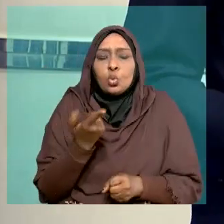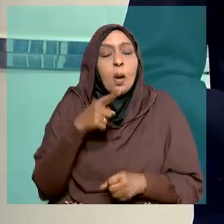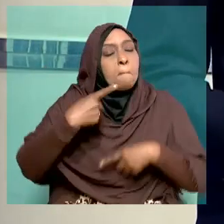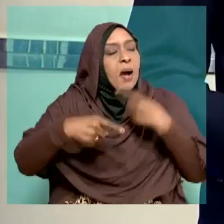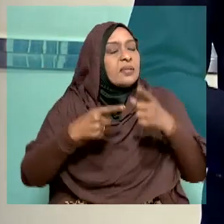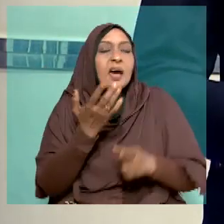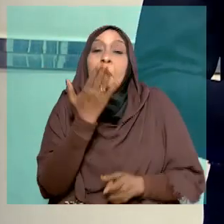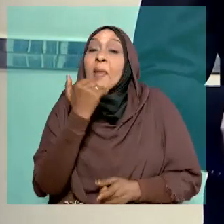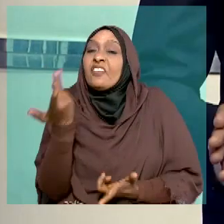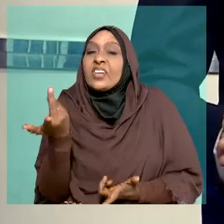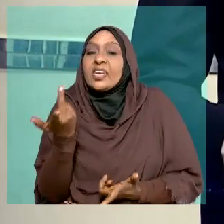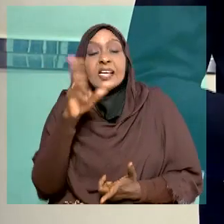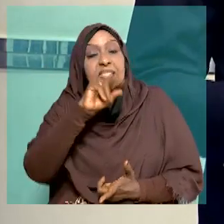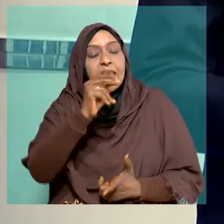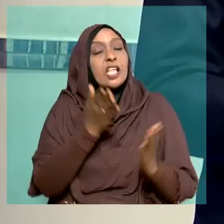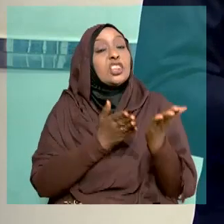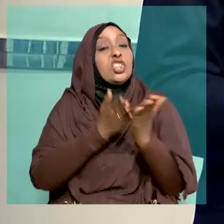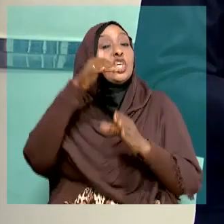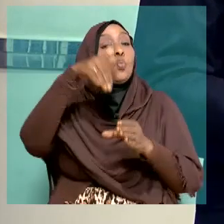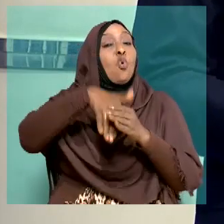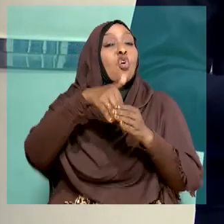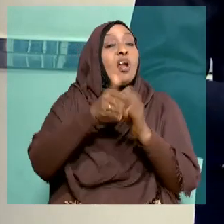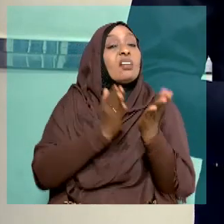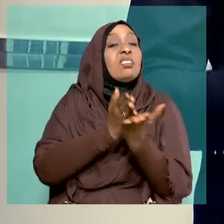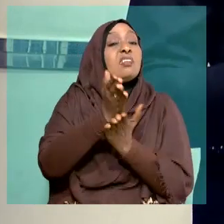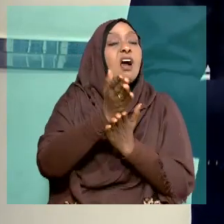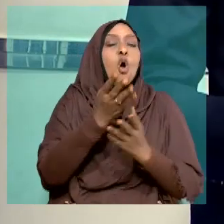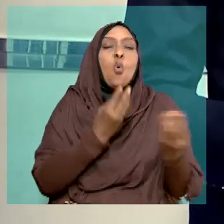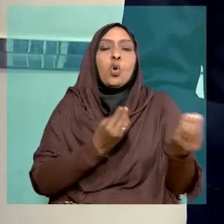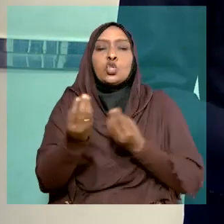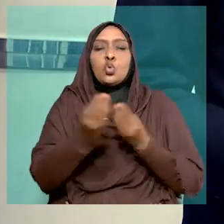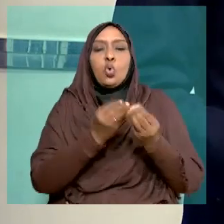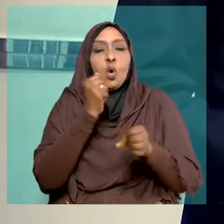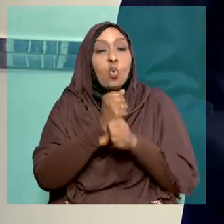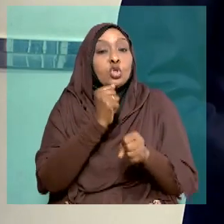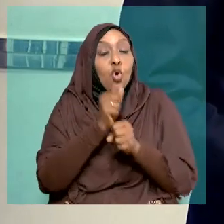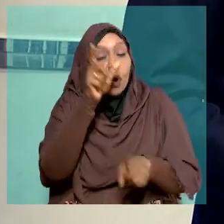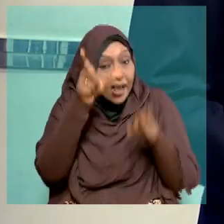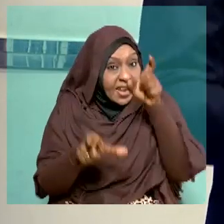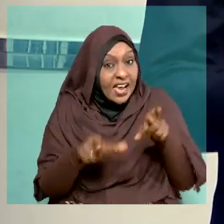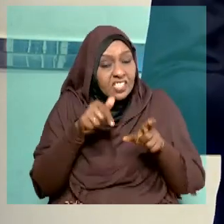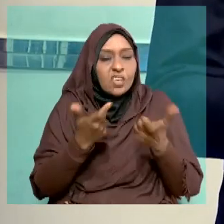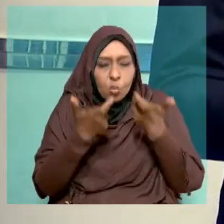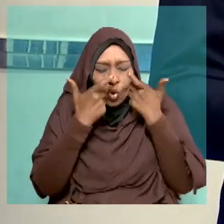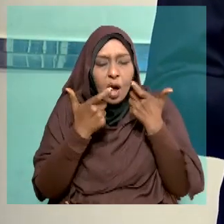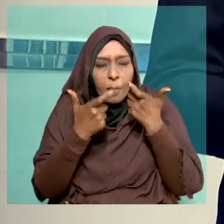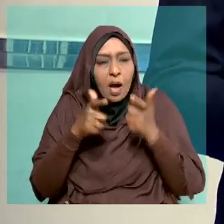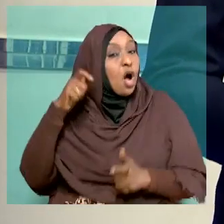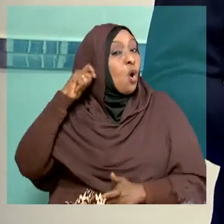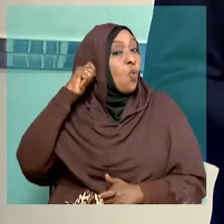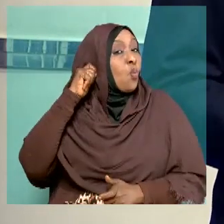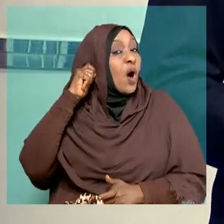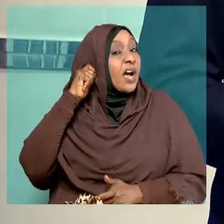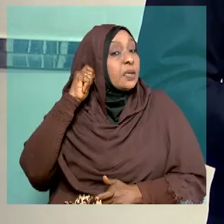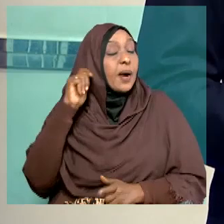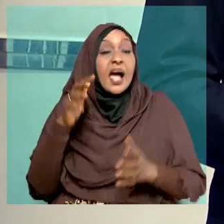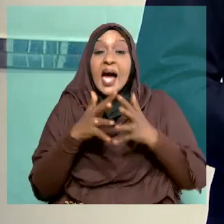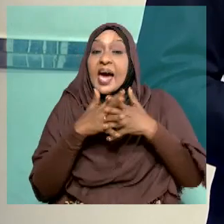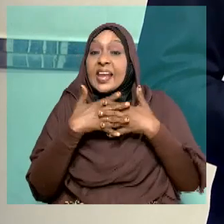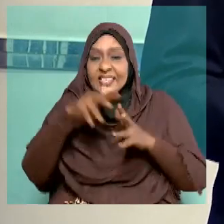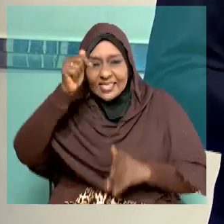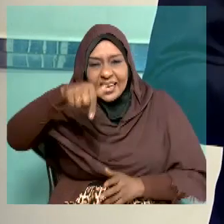غائبا، وهو الديمقراطية والشورى ودور المواطن في المراقبة والمحاسبة. فالأجهزة